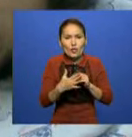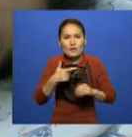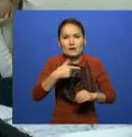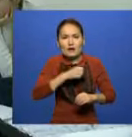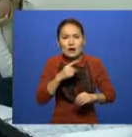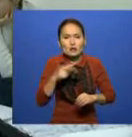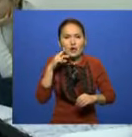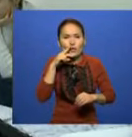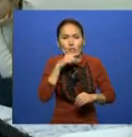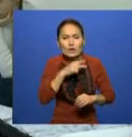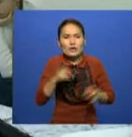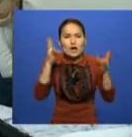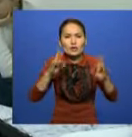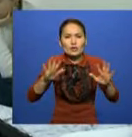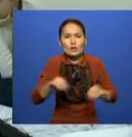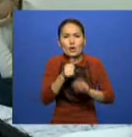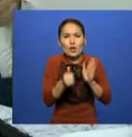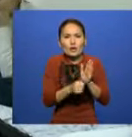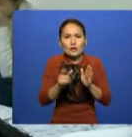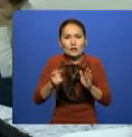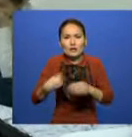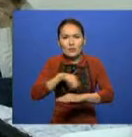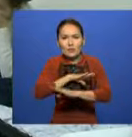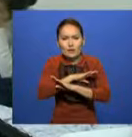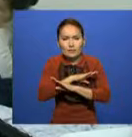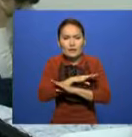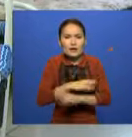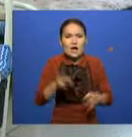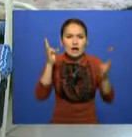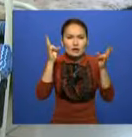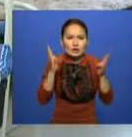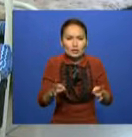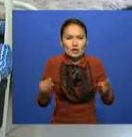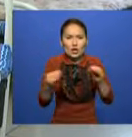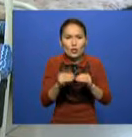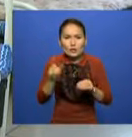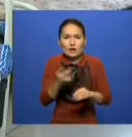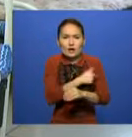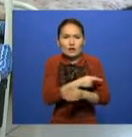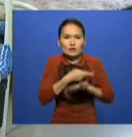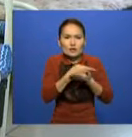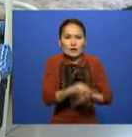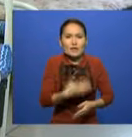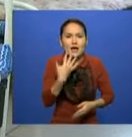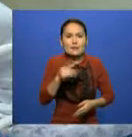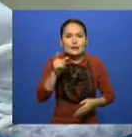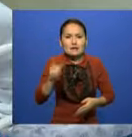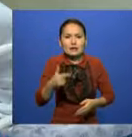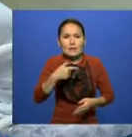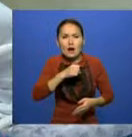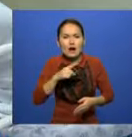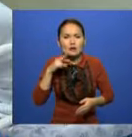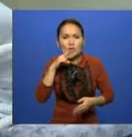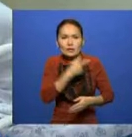газдан улану жағдайы болып, 16 адам көз жұмған. Оны зардап шеккен, ал бүгін таңертең бір отбасынан 5 адам газдан уланып